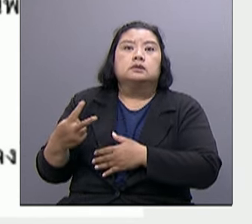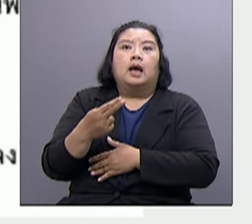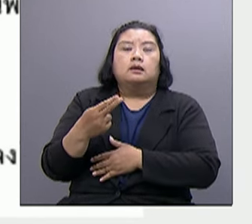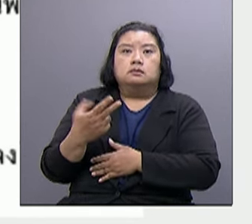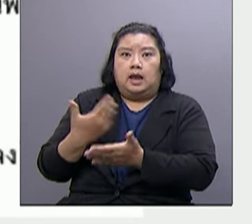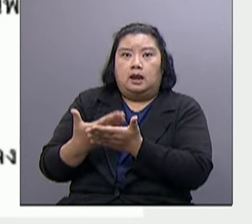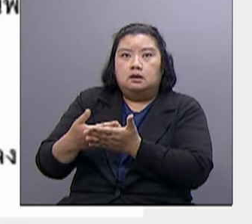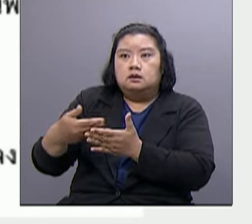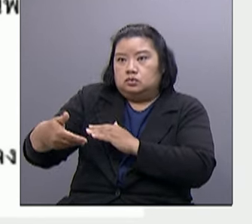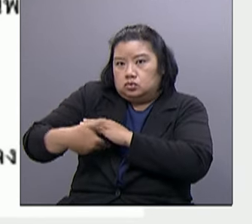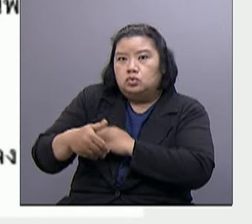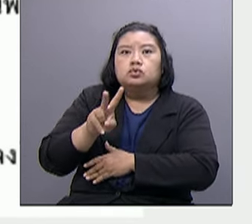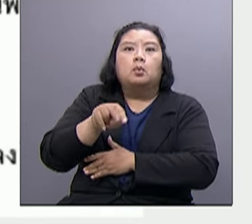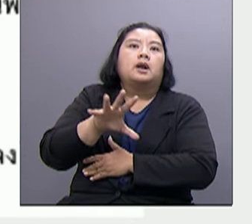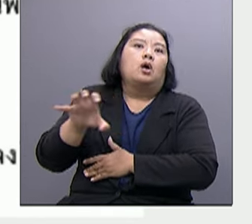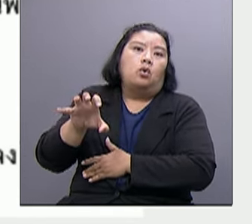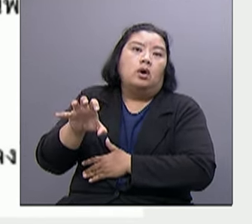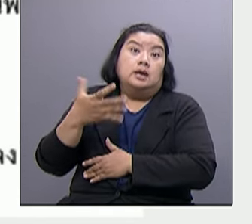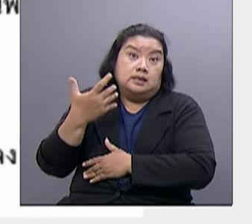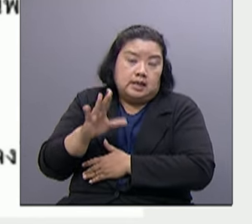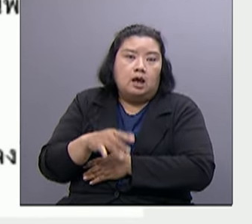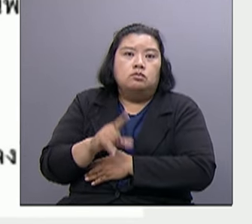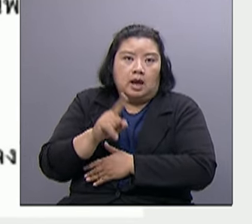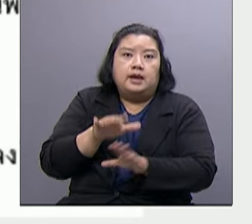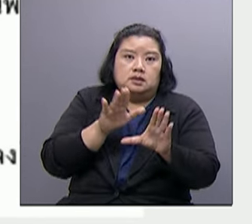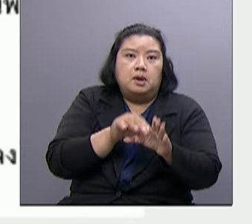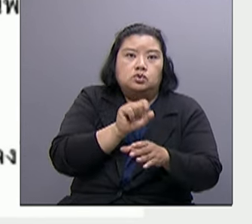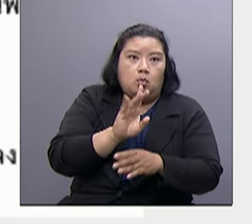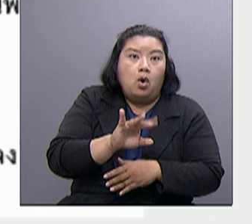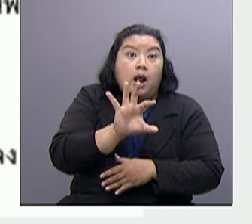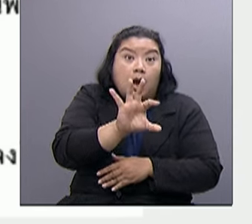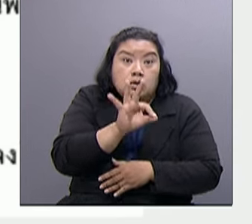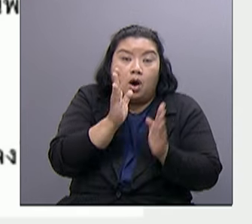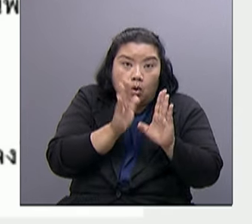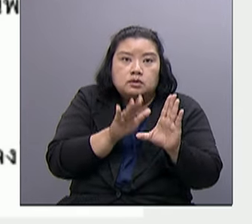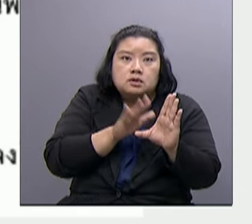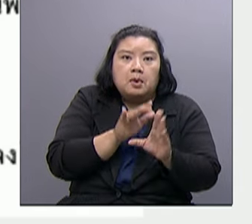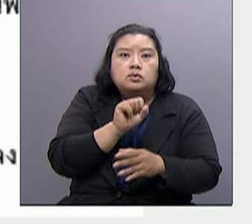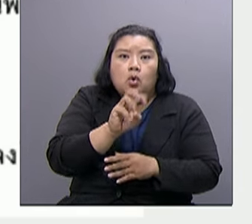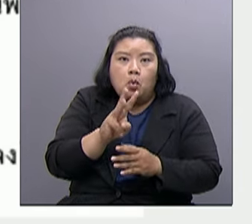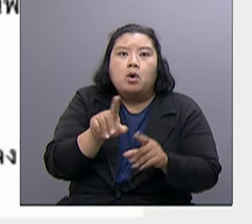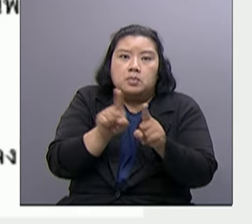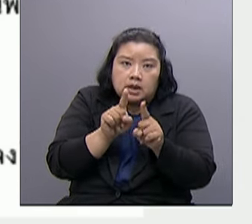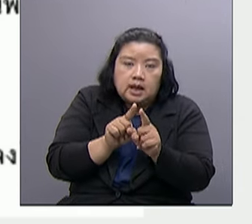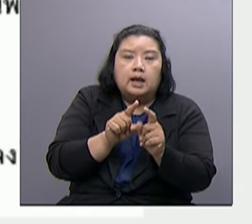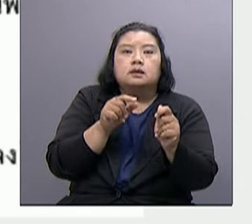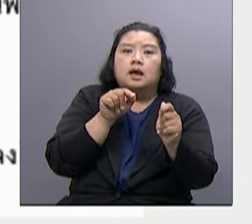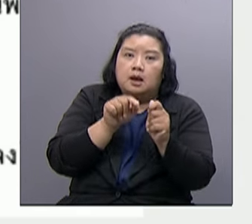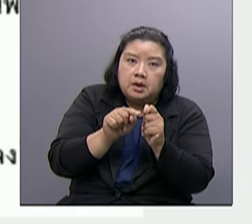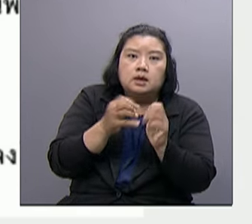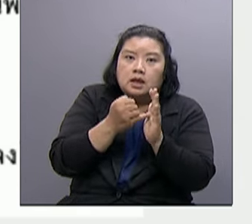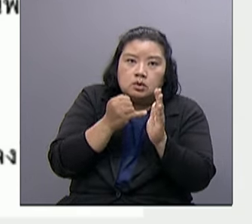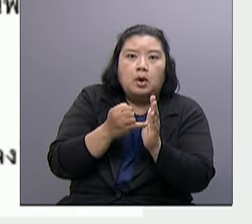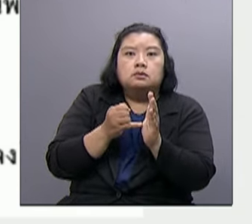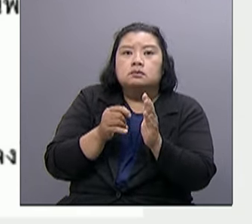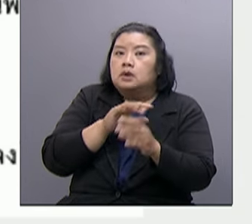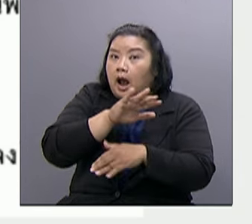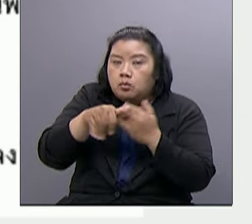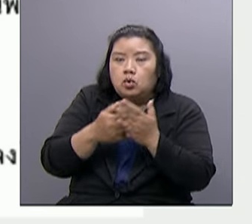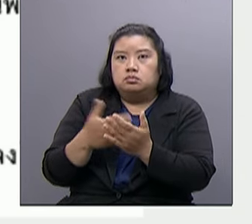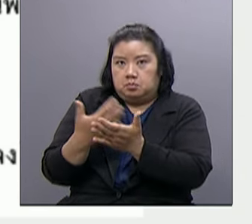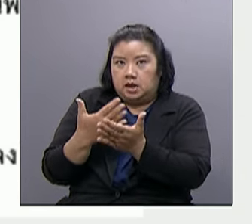งิน 2,500 บาทเพื่อไปเลือกผู้สมัครรายอื่นที่เป็นเป้าหมายในการโหวตในระดับอำเภอและจังหวัดเป็นขบวนการจ้างจากนักการเมืองใน